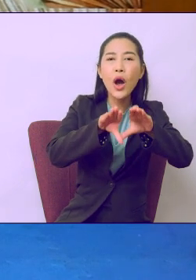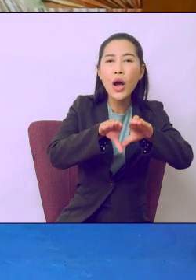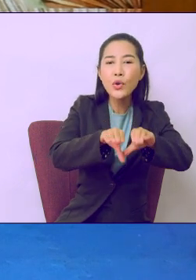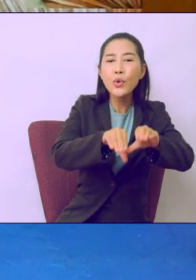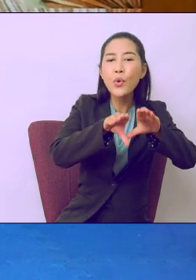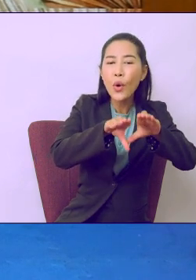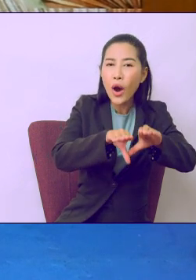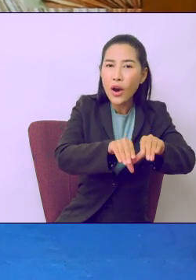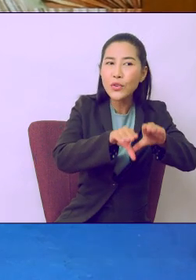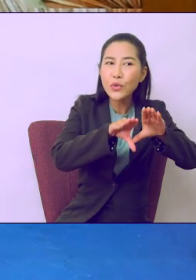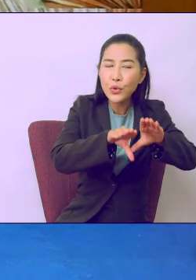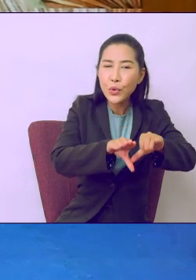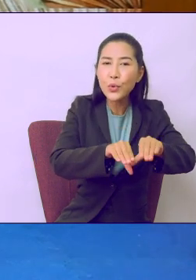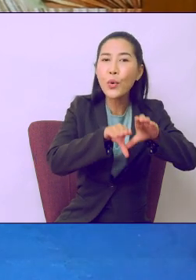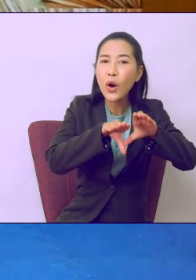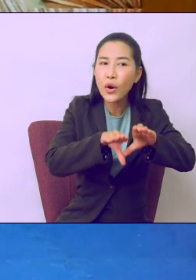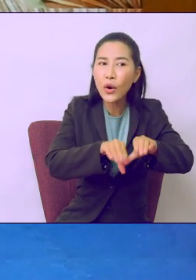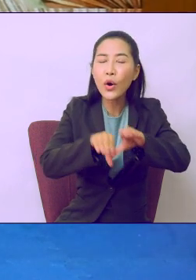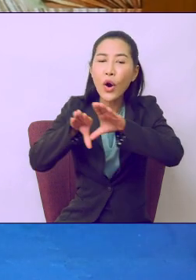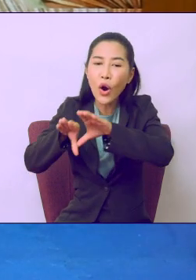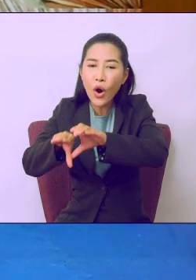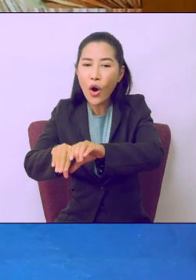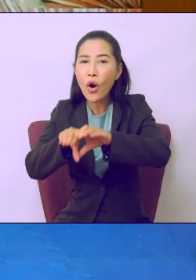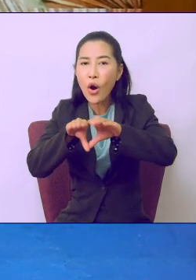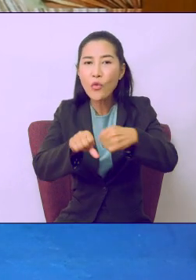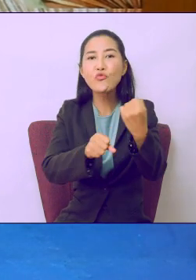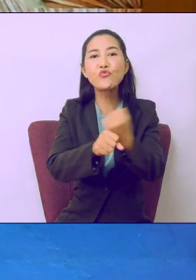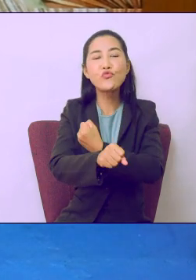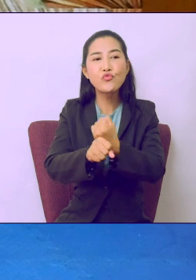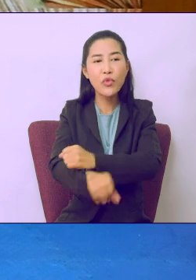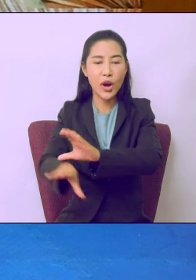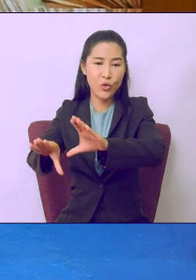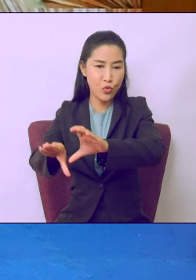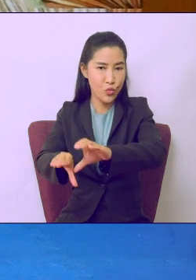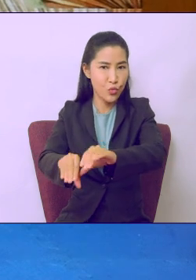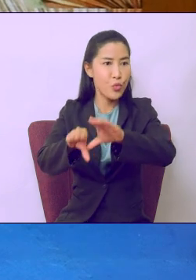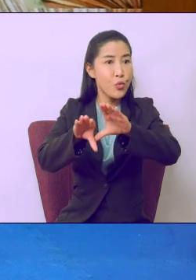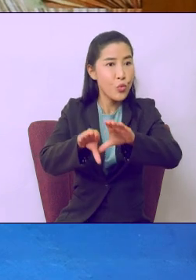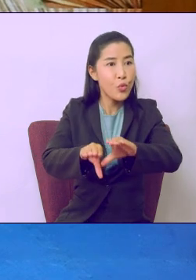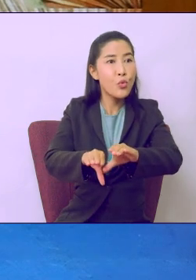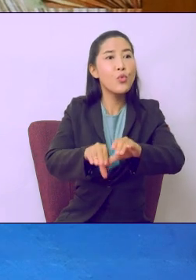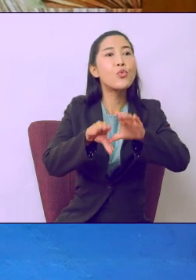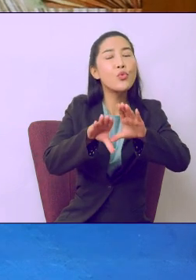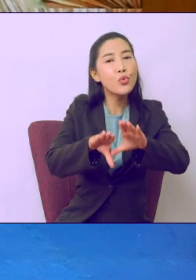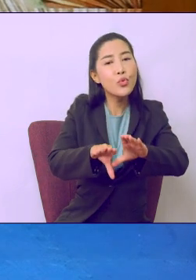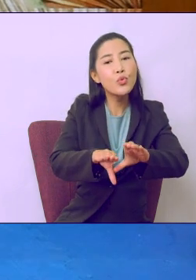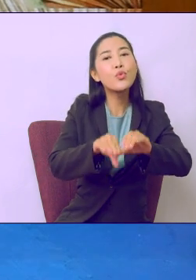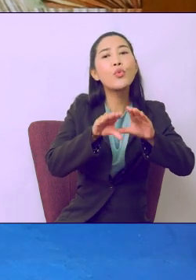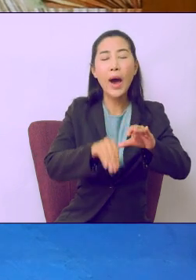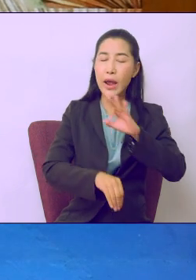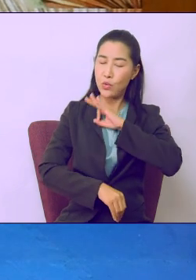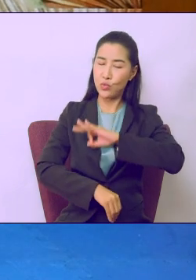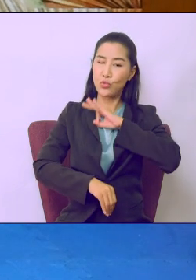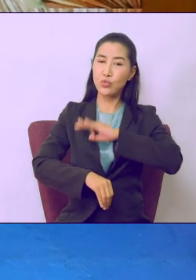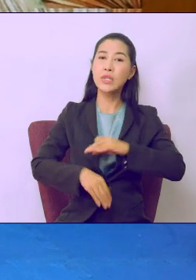นวดเบาๆเนี่ยครับให้เซ็นอคุณคุณน้องเนี่ยนะครับฝึกนะครับให้ให้ให้ทัดด้วยความสบาย